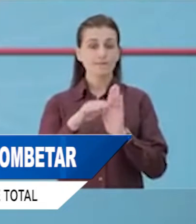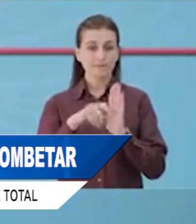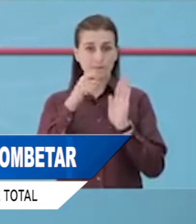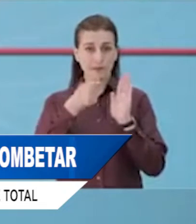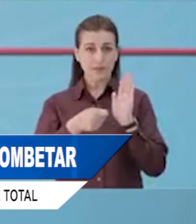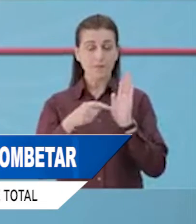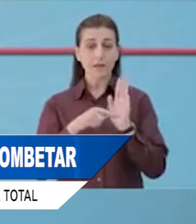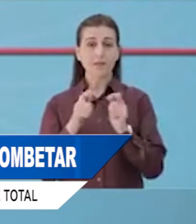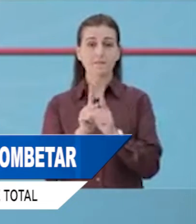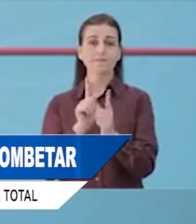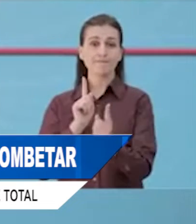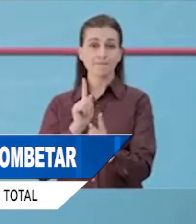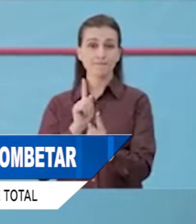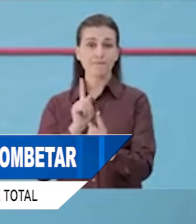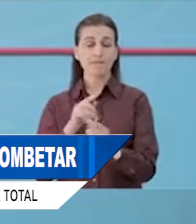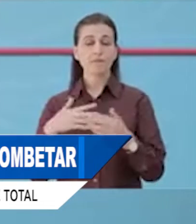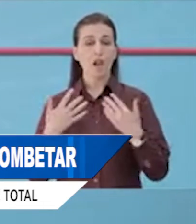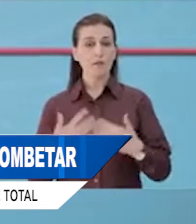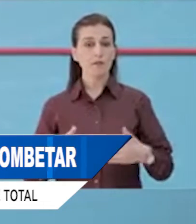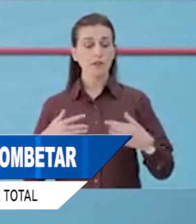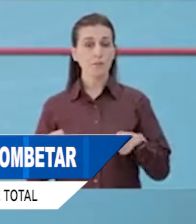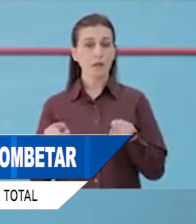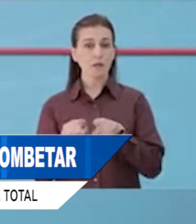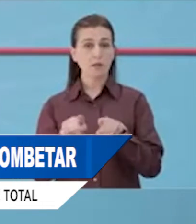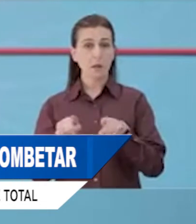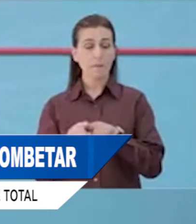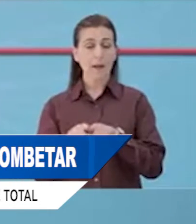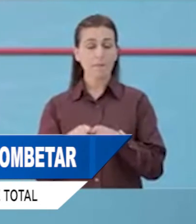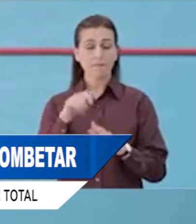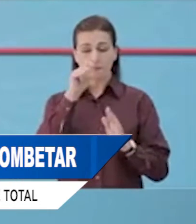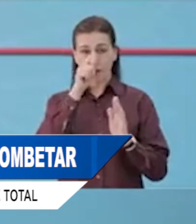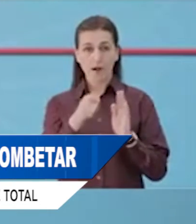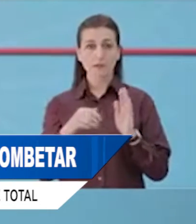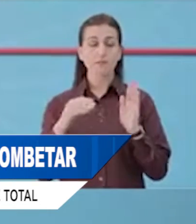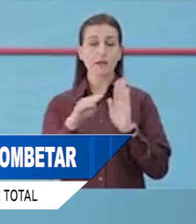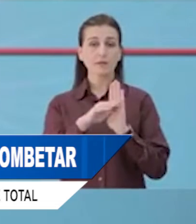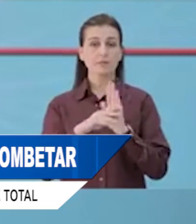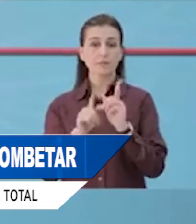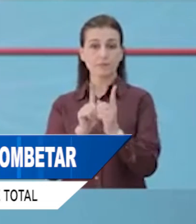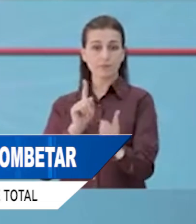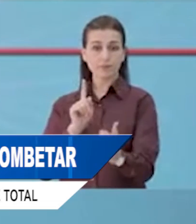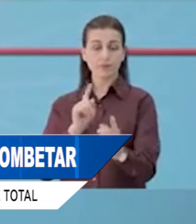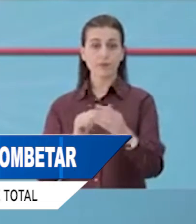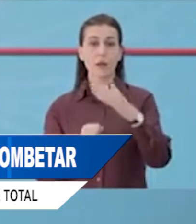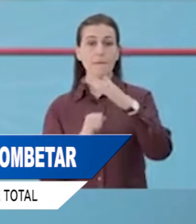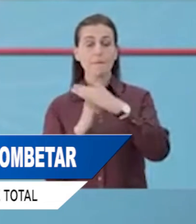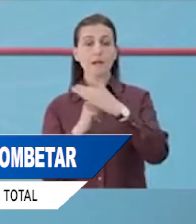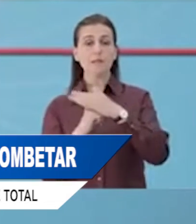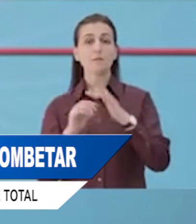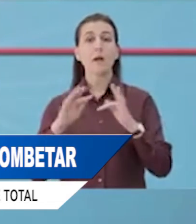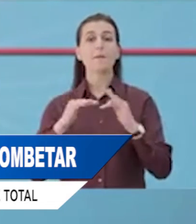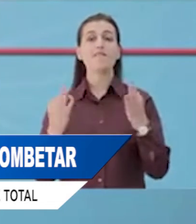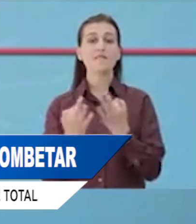masat e distancimit social. Është e rëndësishme që masat e kontrollit të infeksionit duhet